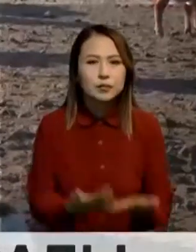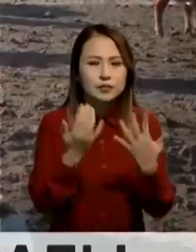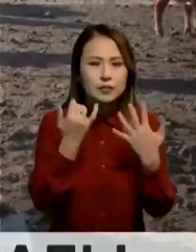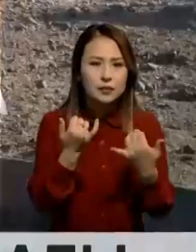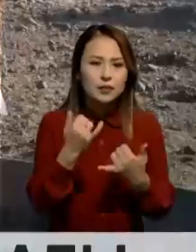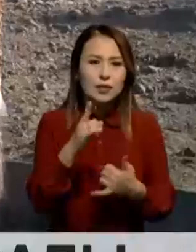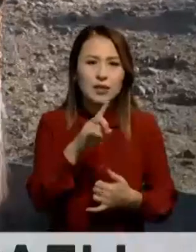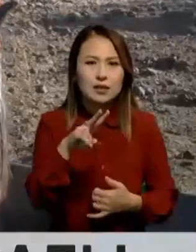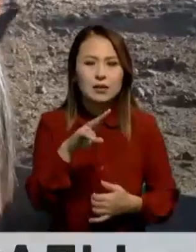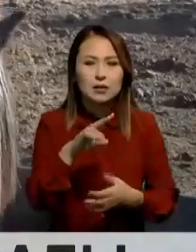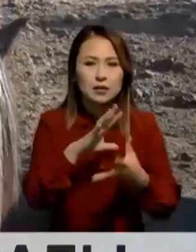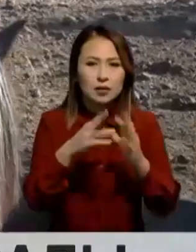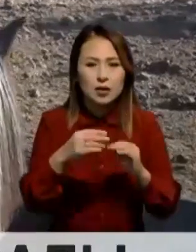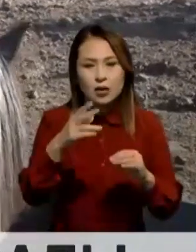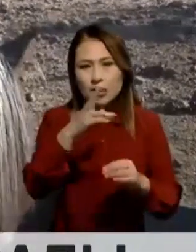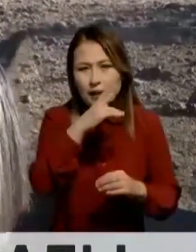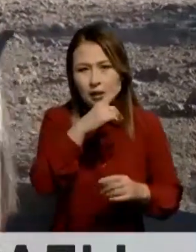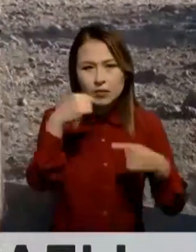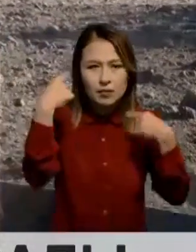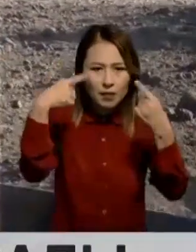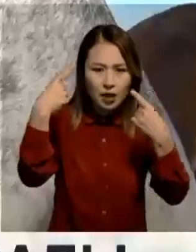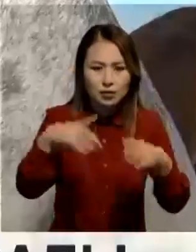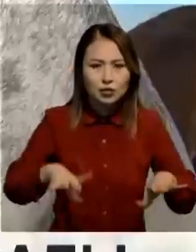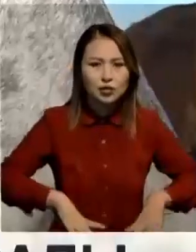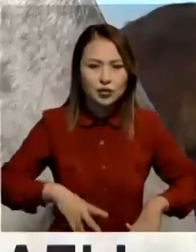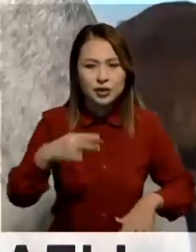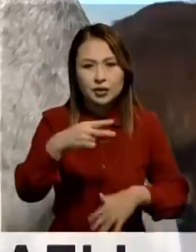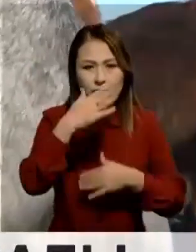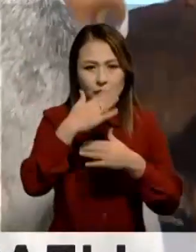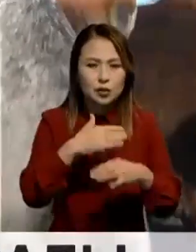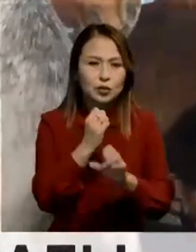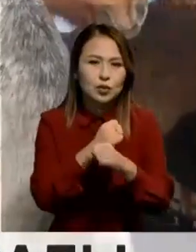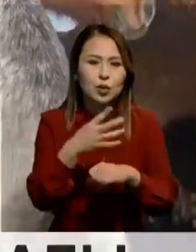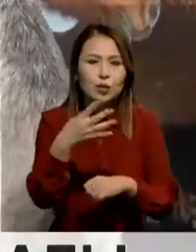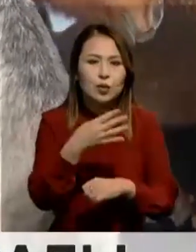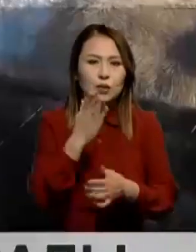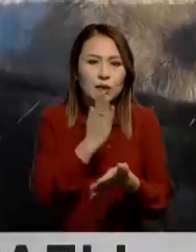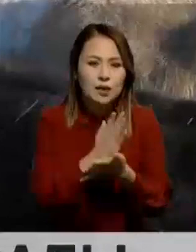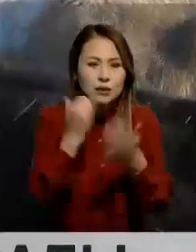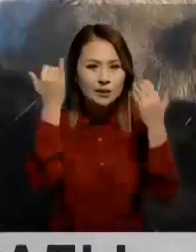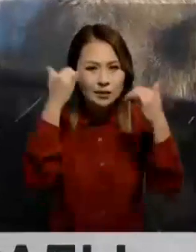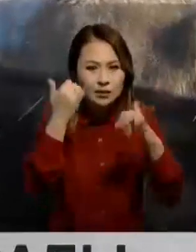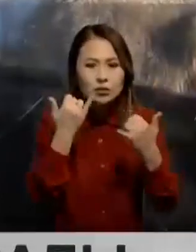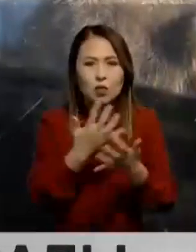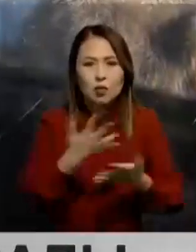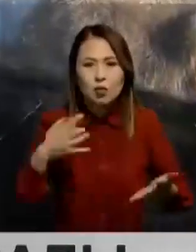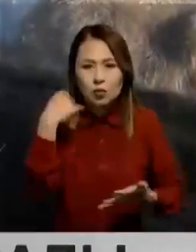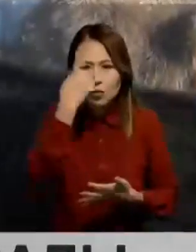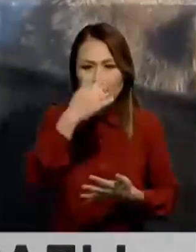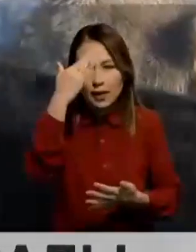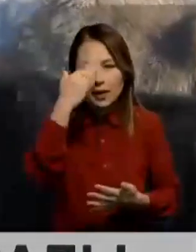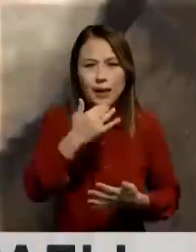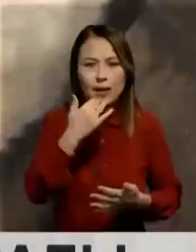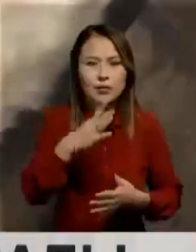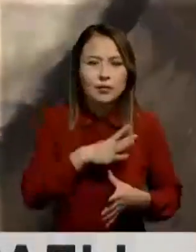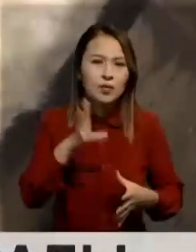ауданы бойынша 170 мыңдай қой ешке, 19 мыңнан астам жылқы, 2 мыңға жуық түйе мен 4 мыңдай сиыр қыстаққа түсті. Олардың басым бөлігі жаз бойы Ойыл